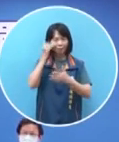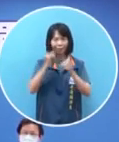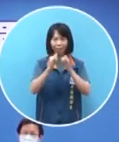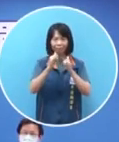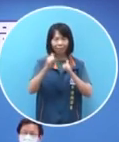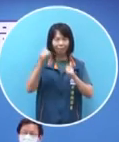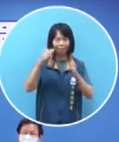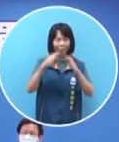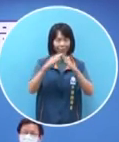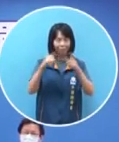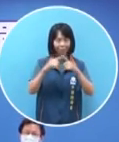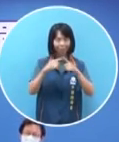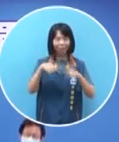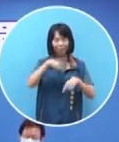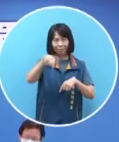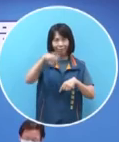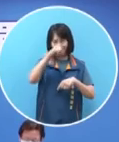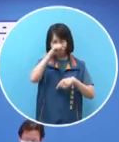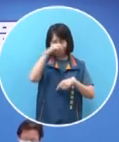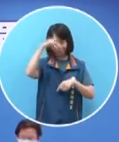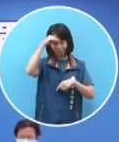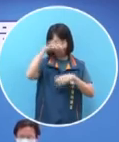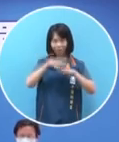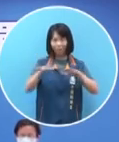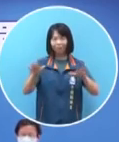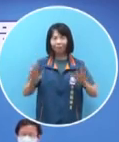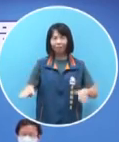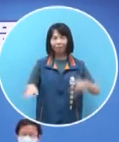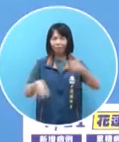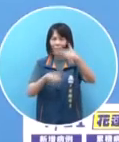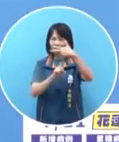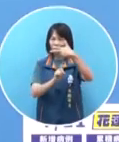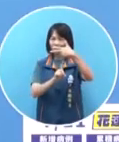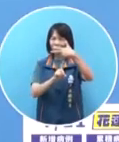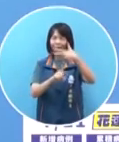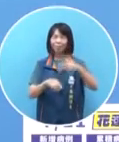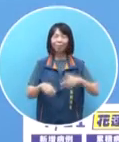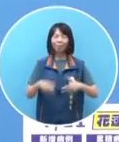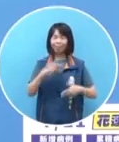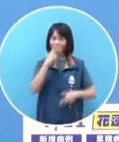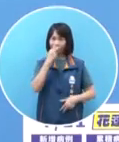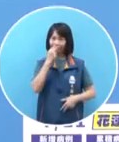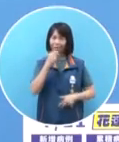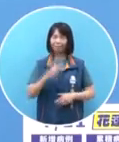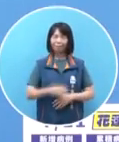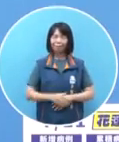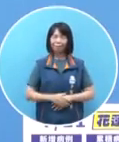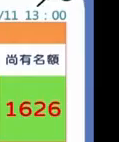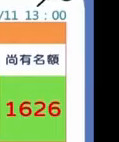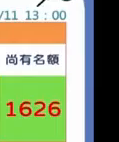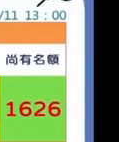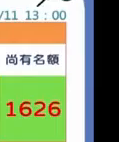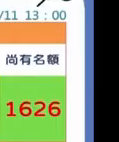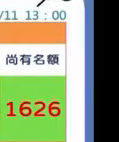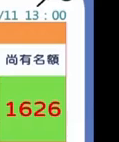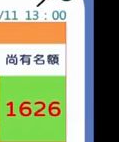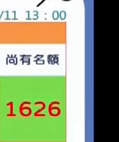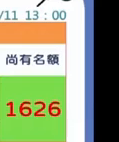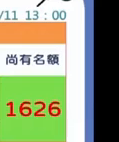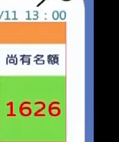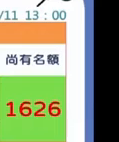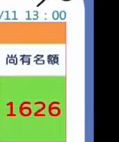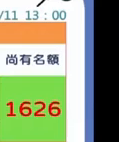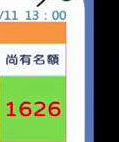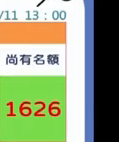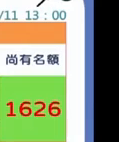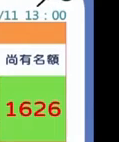11号的防疫记者会上表示说，花莲县长者莫德纳疫苗在7月14号都还有名额，从12号开始呢